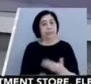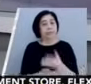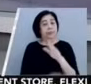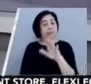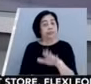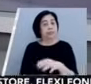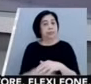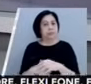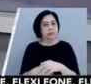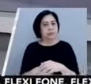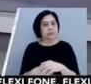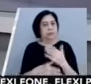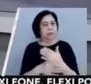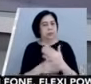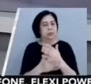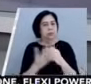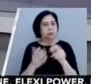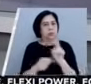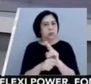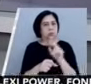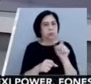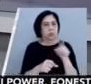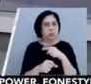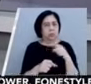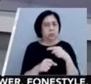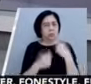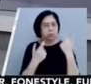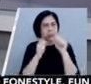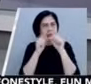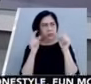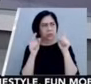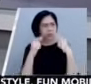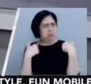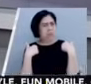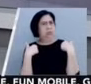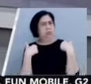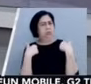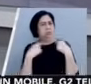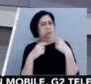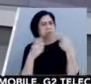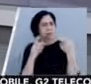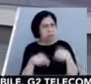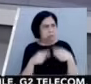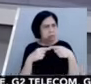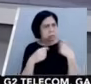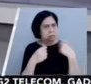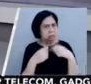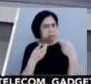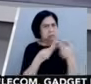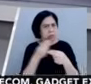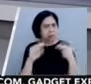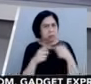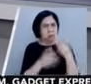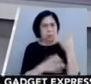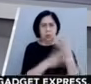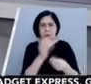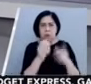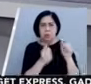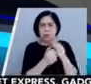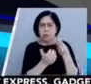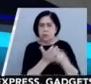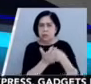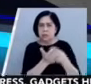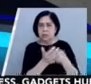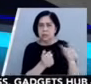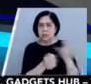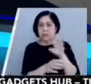nabulabog ang ilang user ng isang e-wallet ng magising na may mga maanumalyang transaksyon sila na nauwi Sa pagkawala ng kanilang pera kabilang